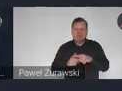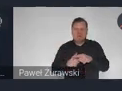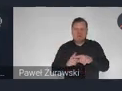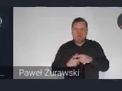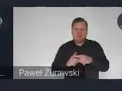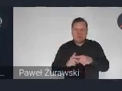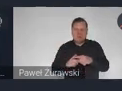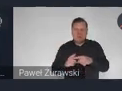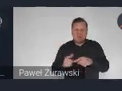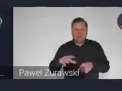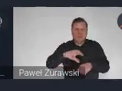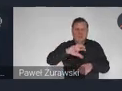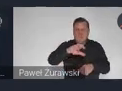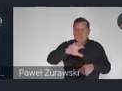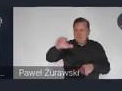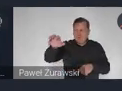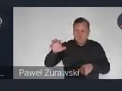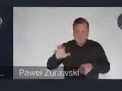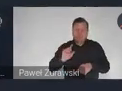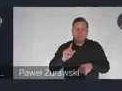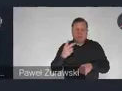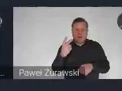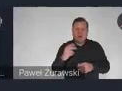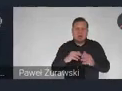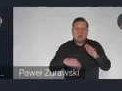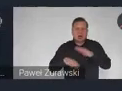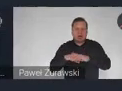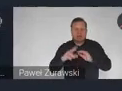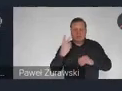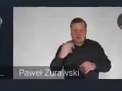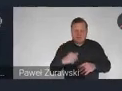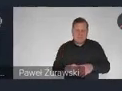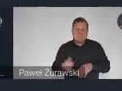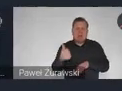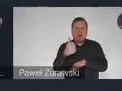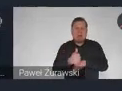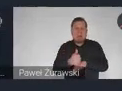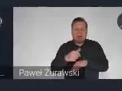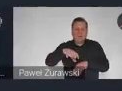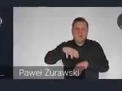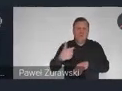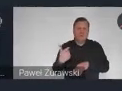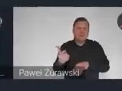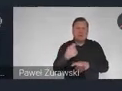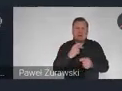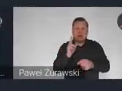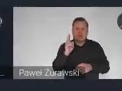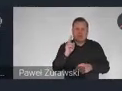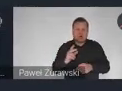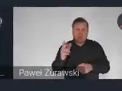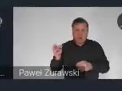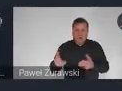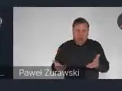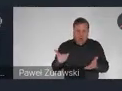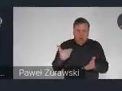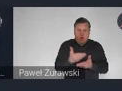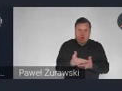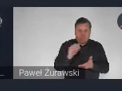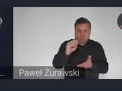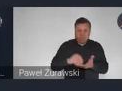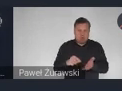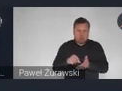dodatkowych grup partnerskich jest lider liderem grupy partnerskiej jest właśnie oferent który